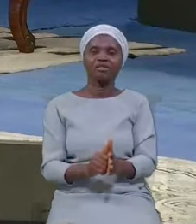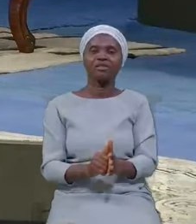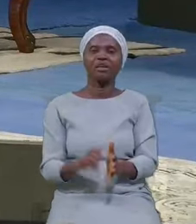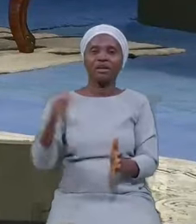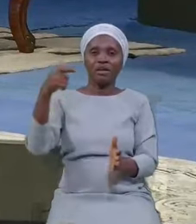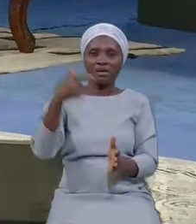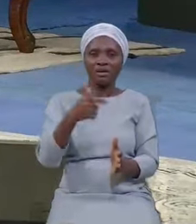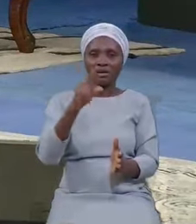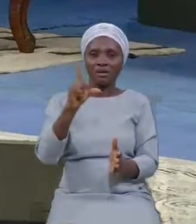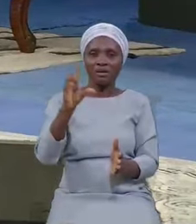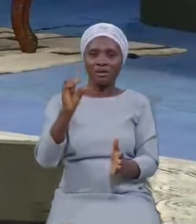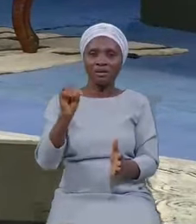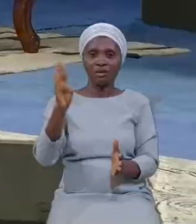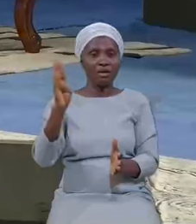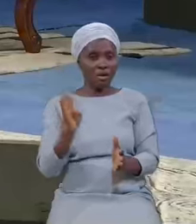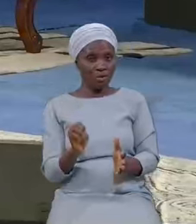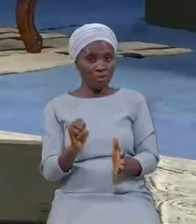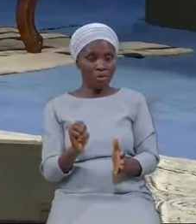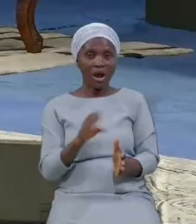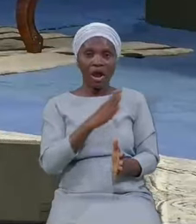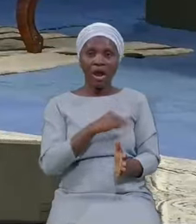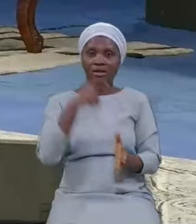monde des noirs,